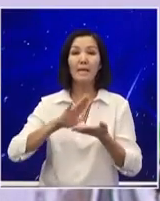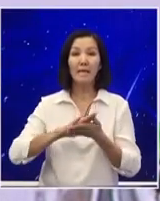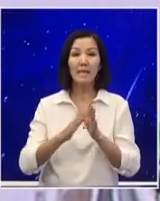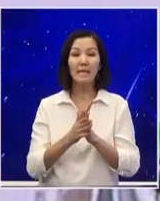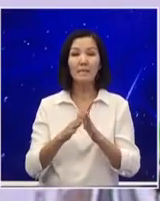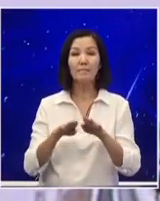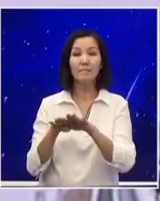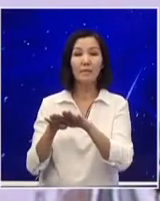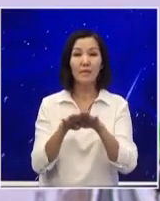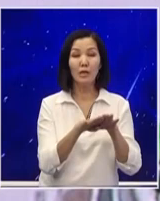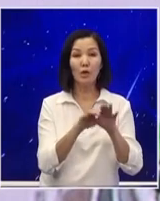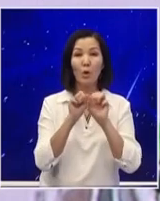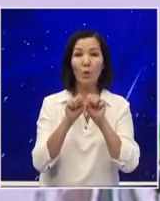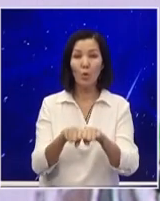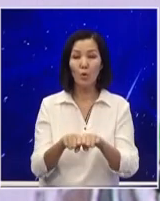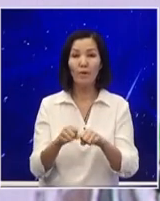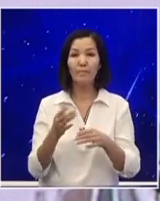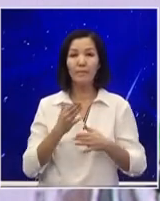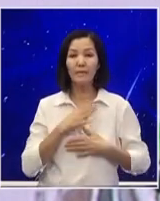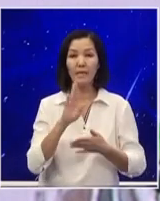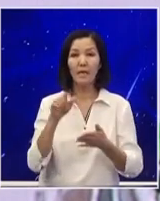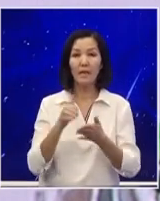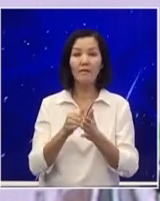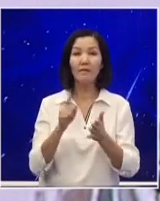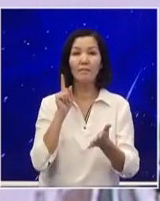теңдік біздің негізгі принциптеріміз.